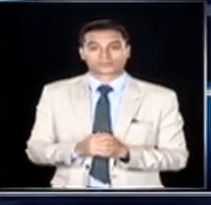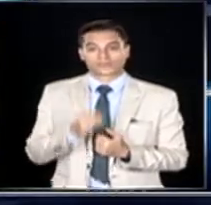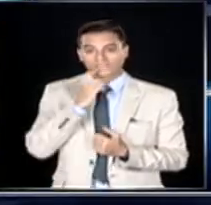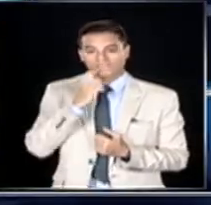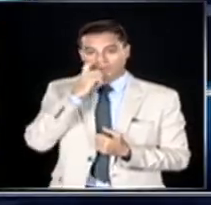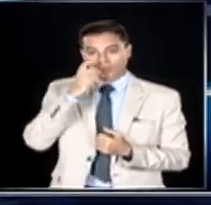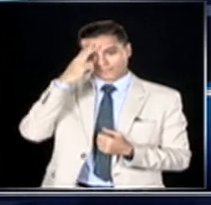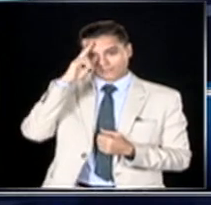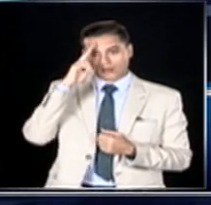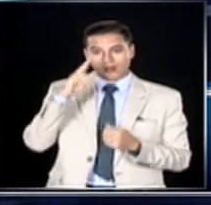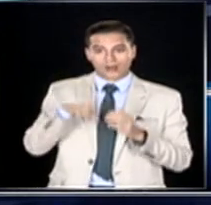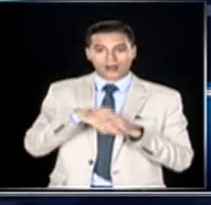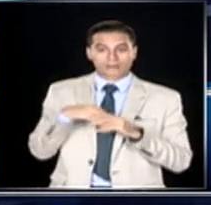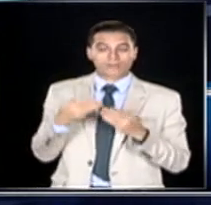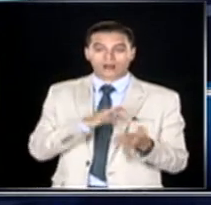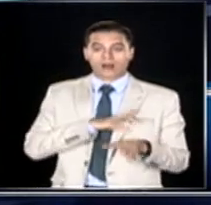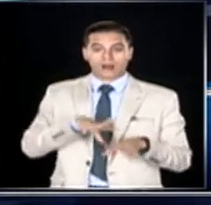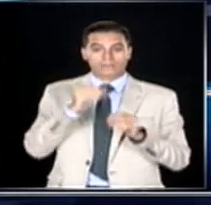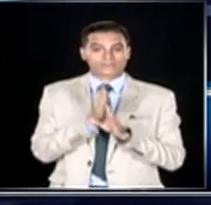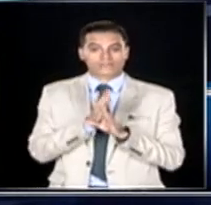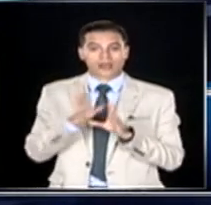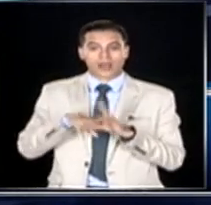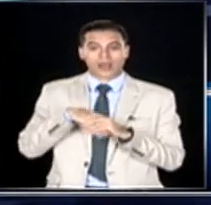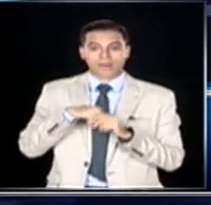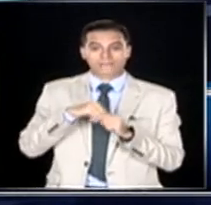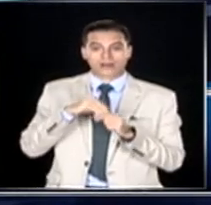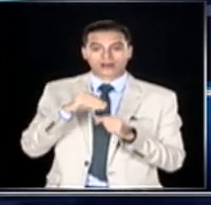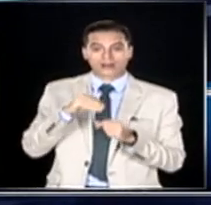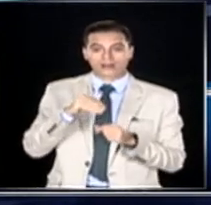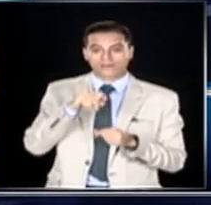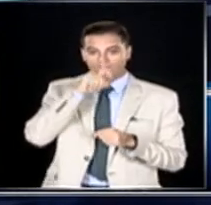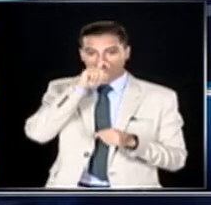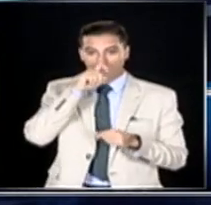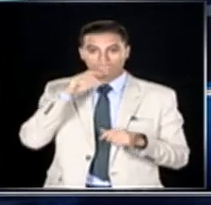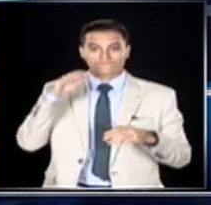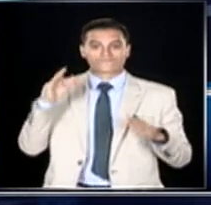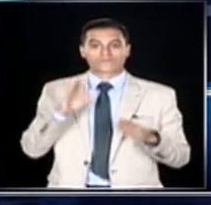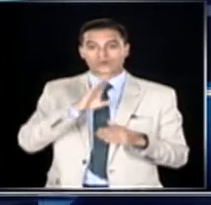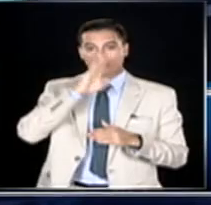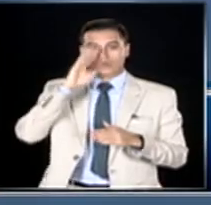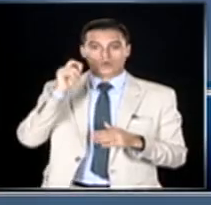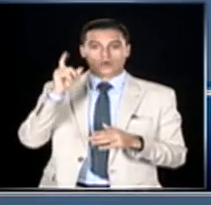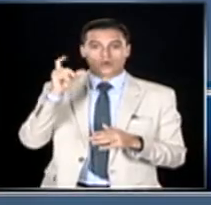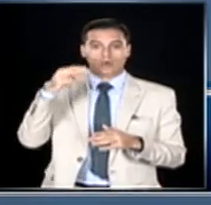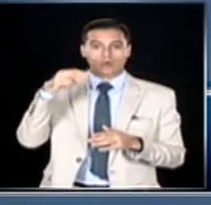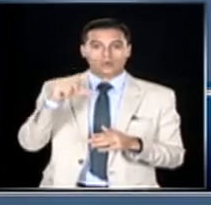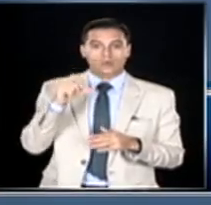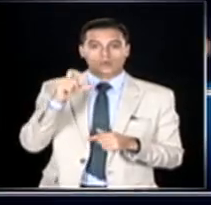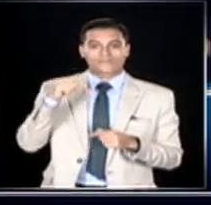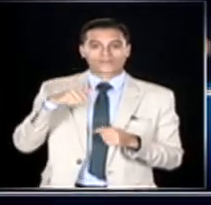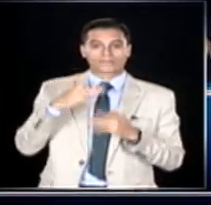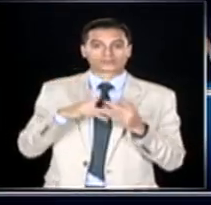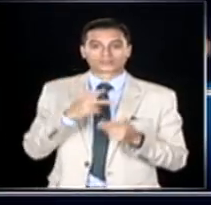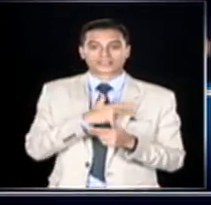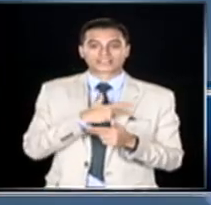فنون، فنان راحل قام بدور فرعون في المسلسل الذي يحمل نفس الاسم، فمن خالد هو؟